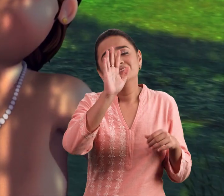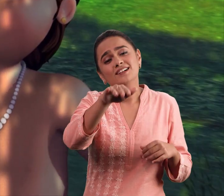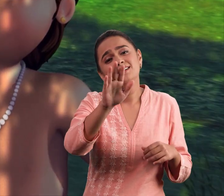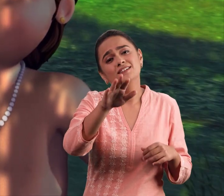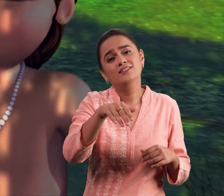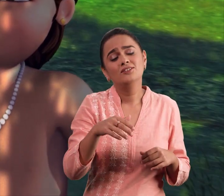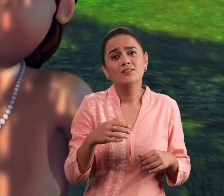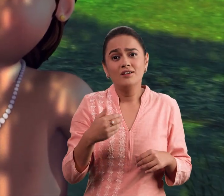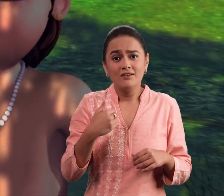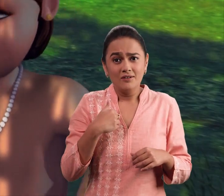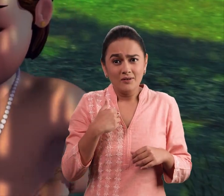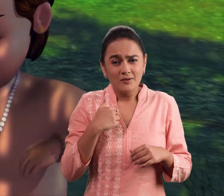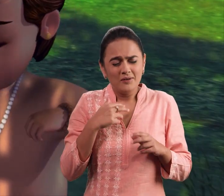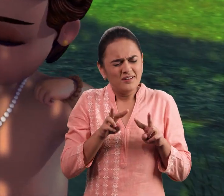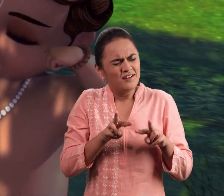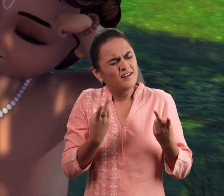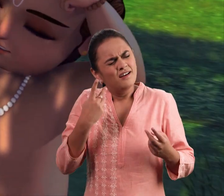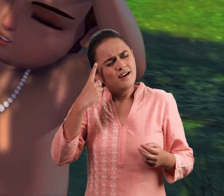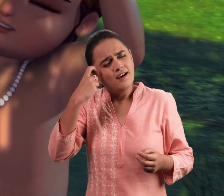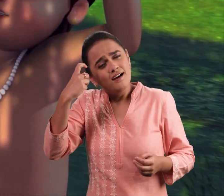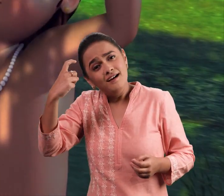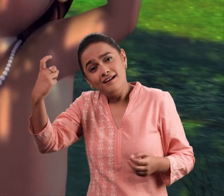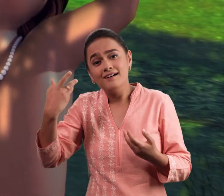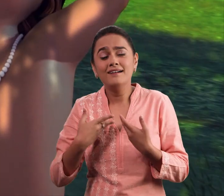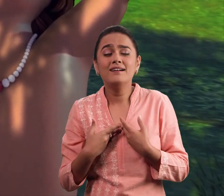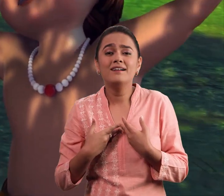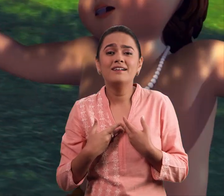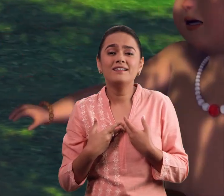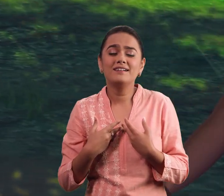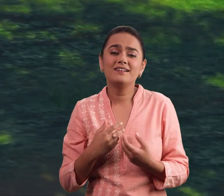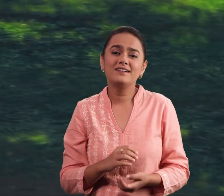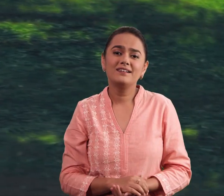कृष्णा, मैंने एक अद्भुत सपना देखा।